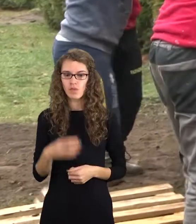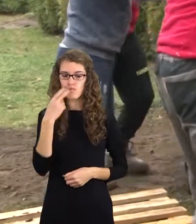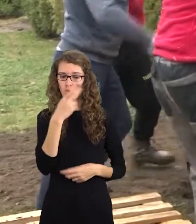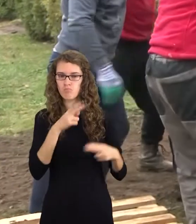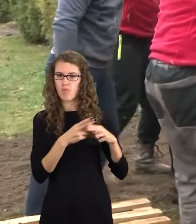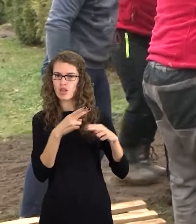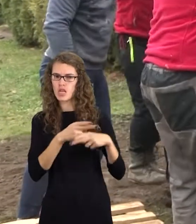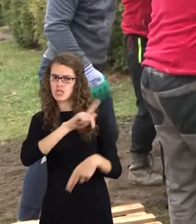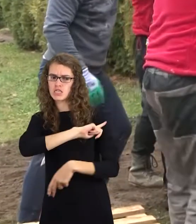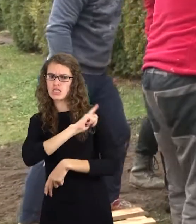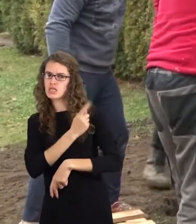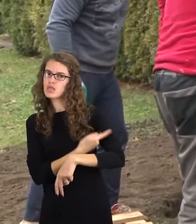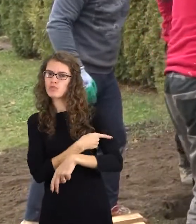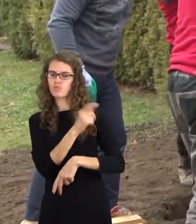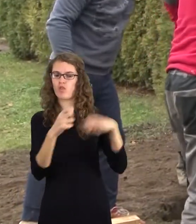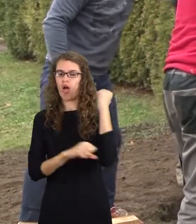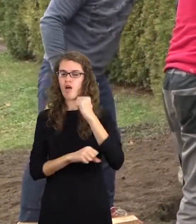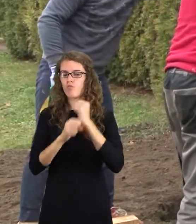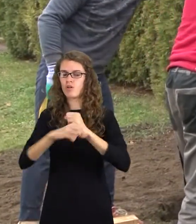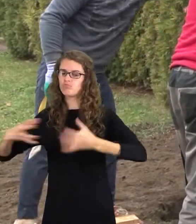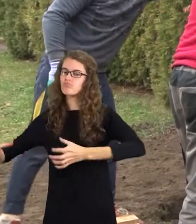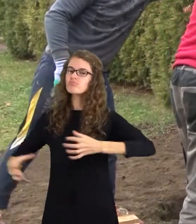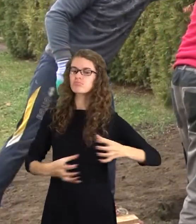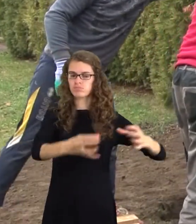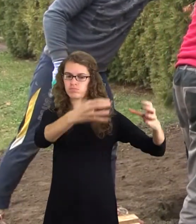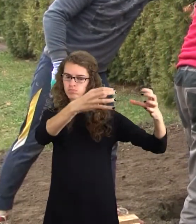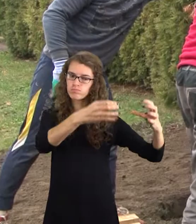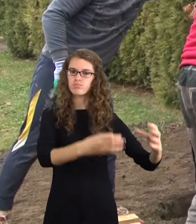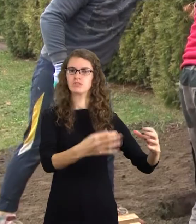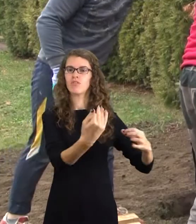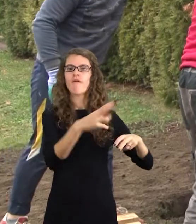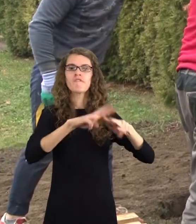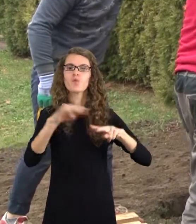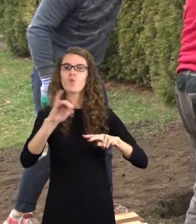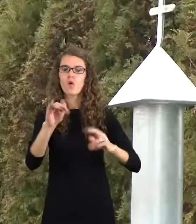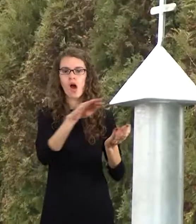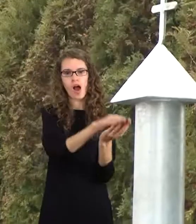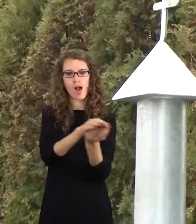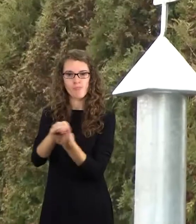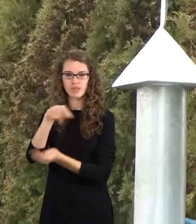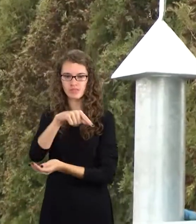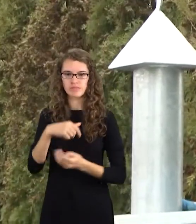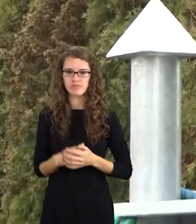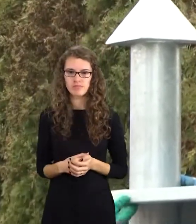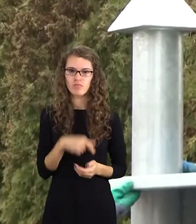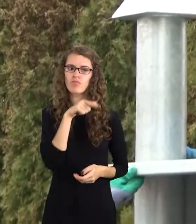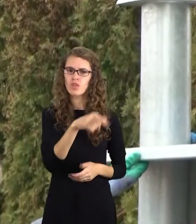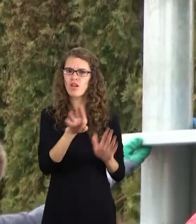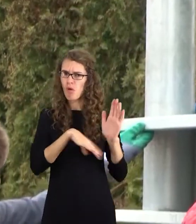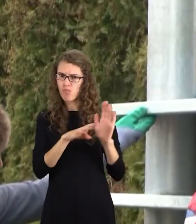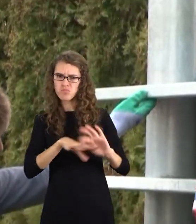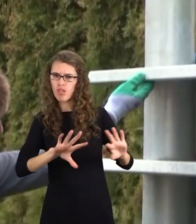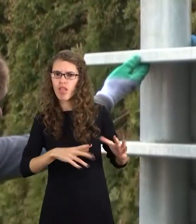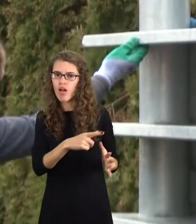Tvirta metalinė konstrukcija darbininkų pagalba pastatomi specialiai skirtą vietą Ginkūnų kapinėse. Tai ne šiaip savo konstrukcija,